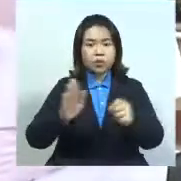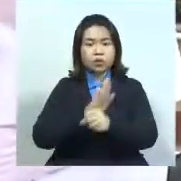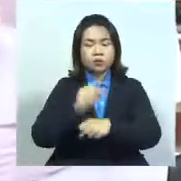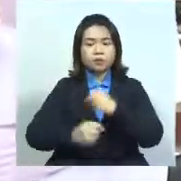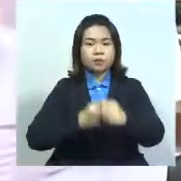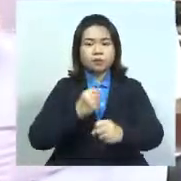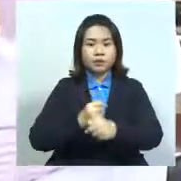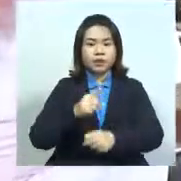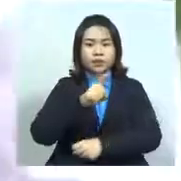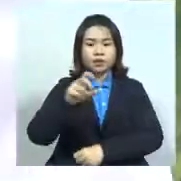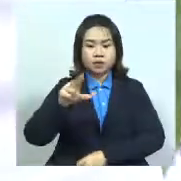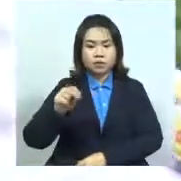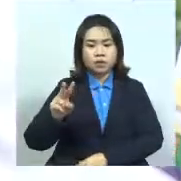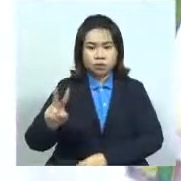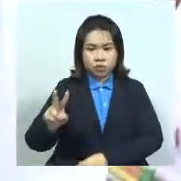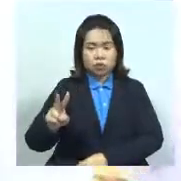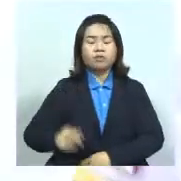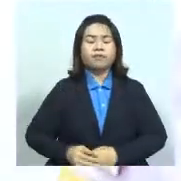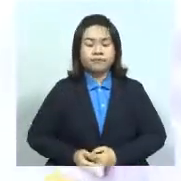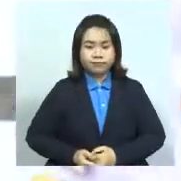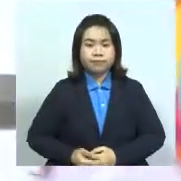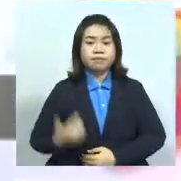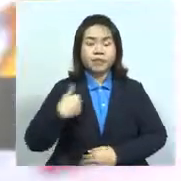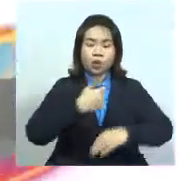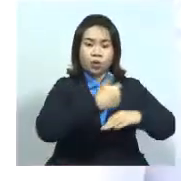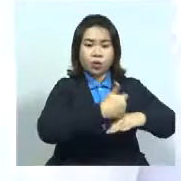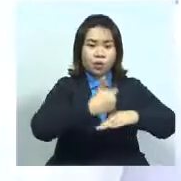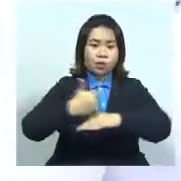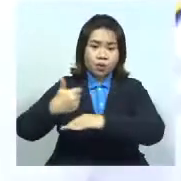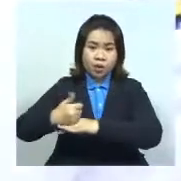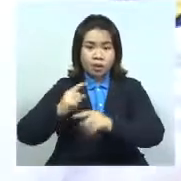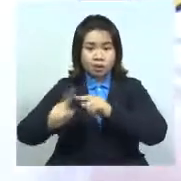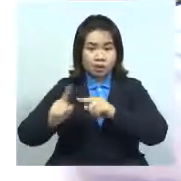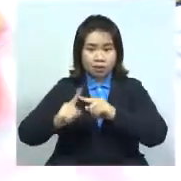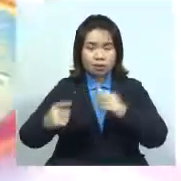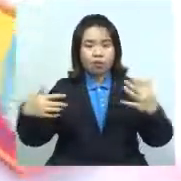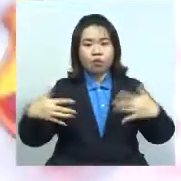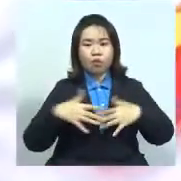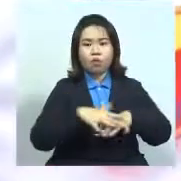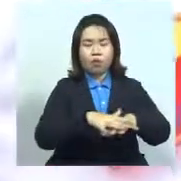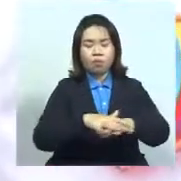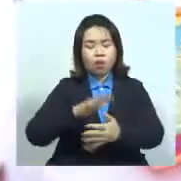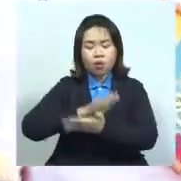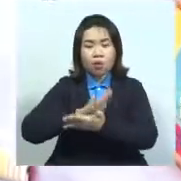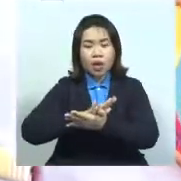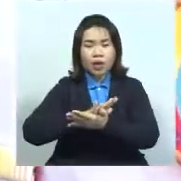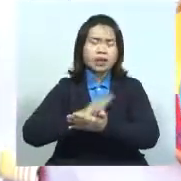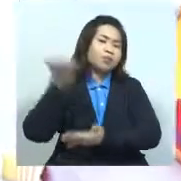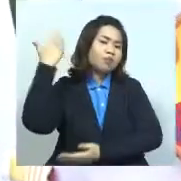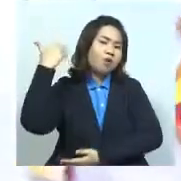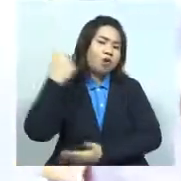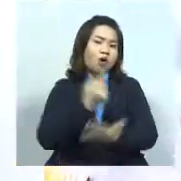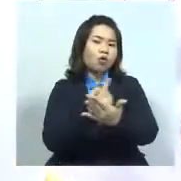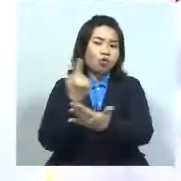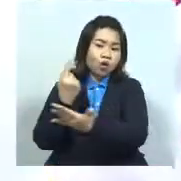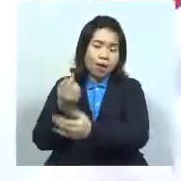บรอบ132ปีโดยมีนายทหารชั้นผู้ใหญ่เข้าร่วมพิธีและมีตัวแทนศิษย์เก่าแต่ละรุ่นวางผ่าน